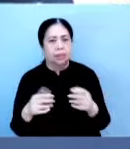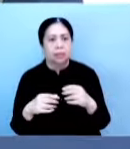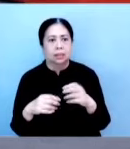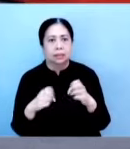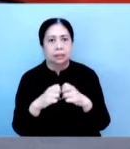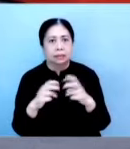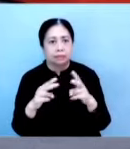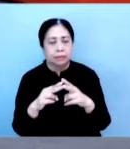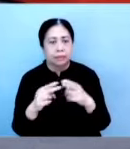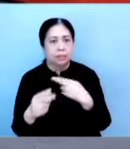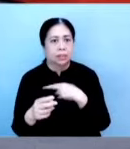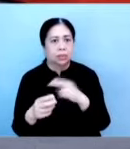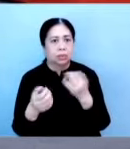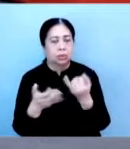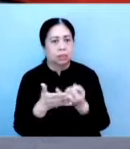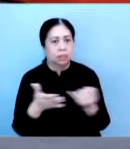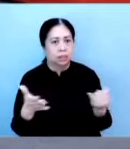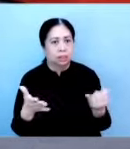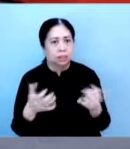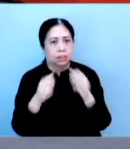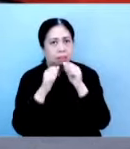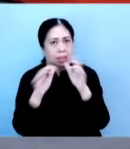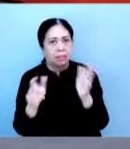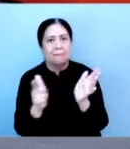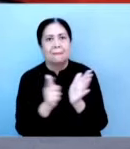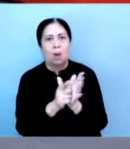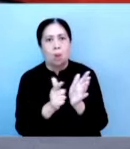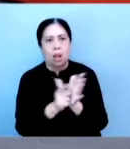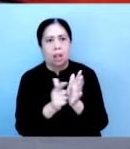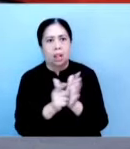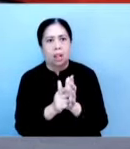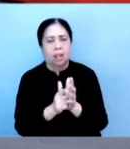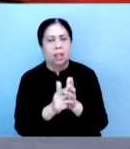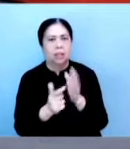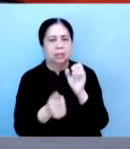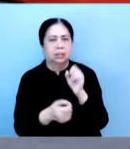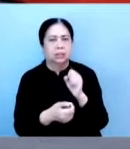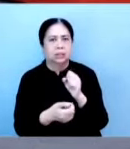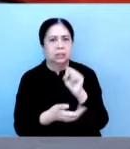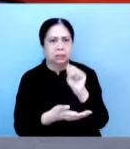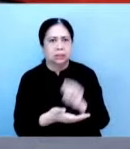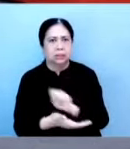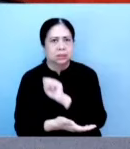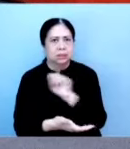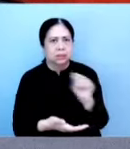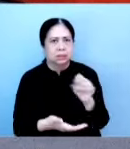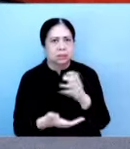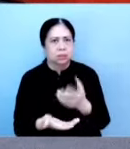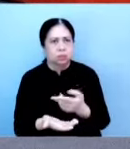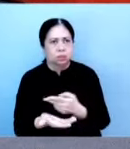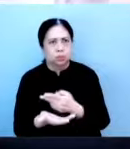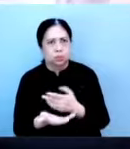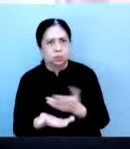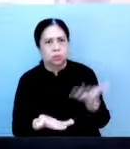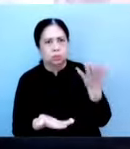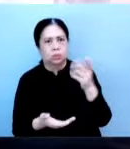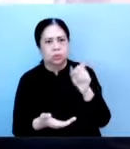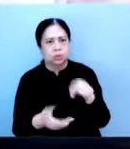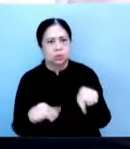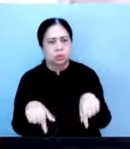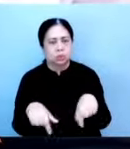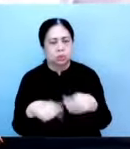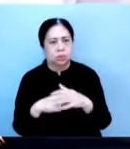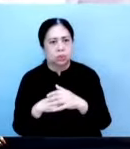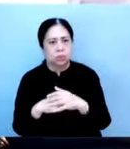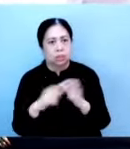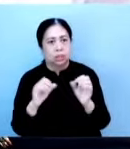some religious items po na blessed Bawal po kasi consecrated na po kasi yon So kumbaga ito if